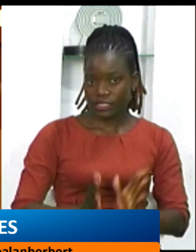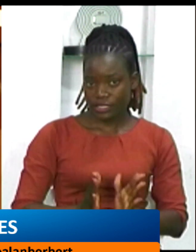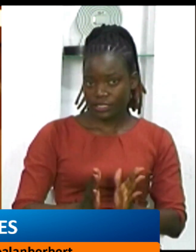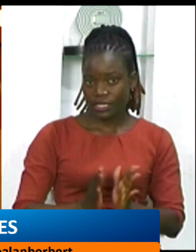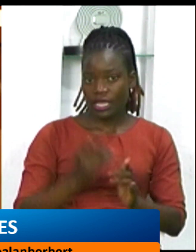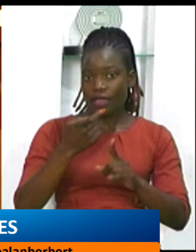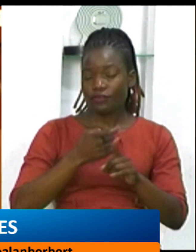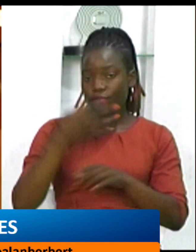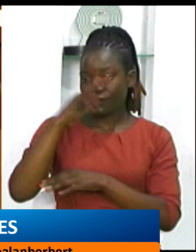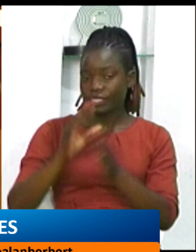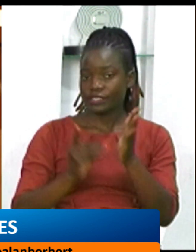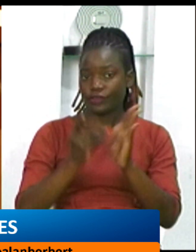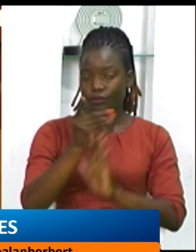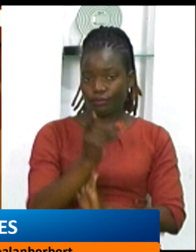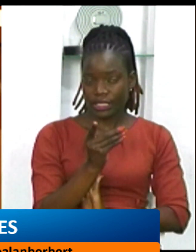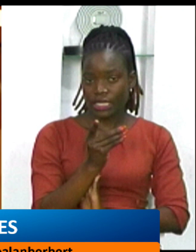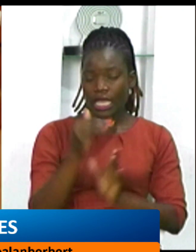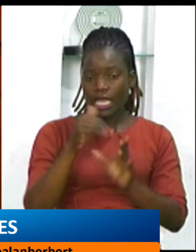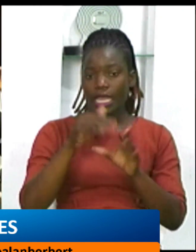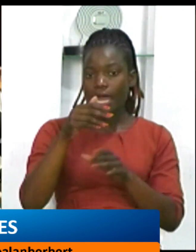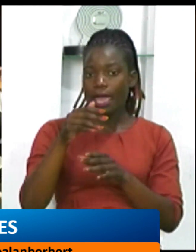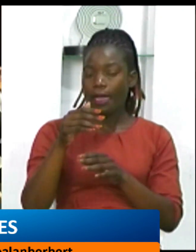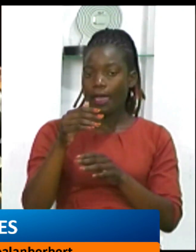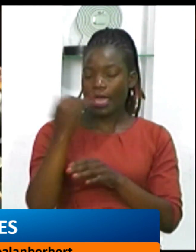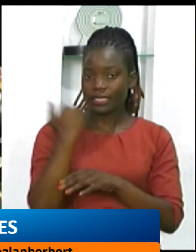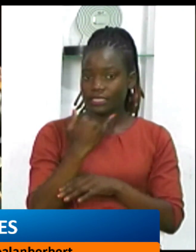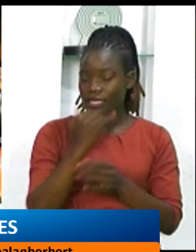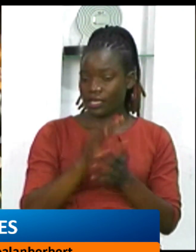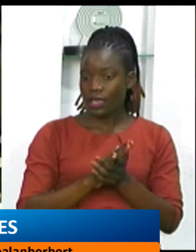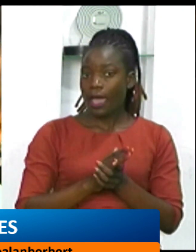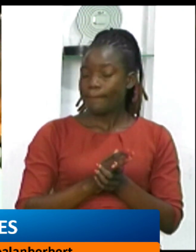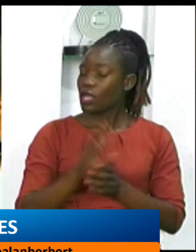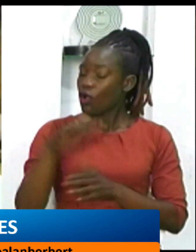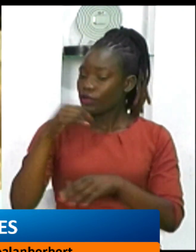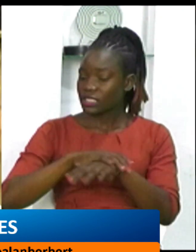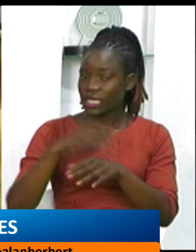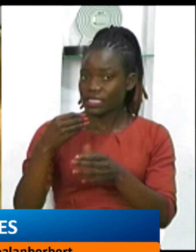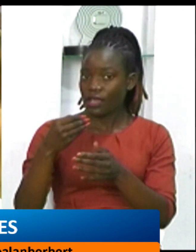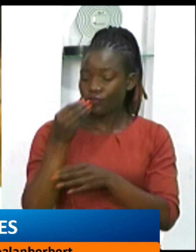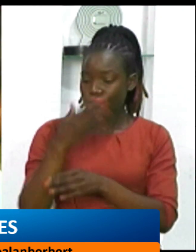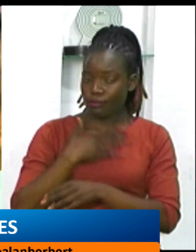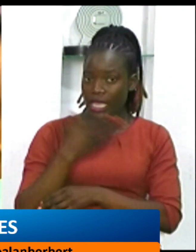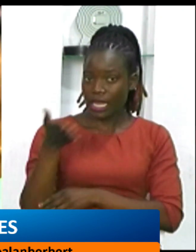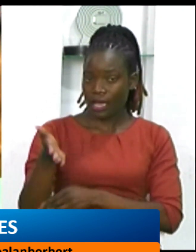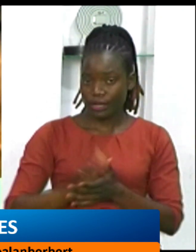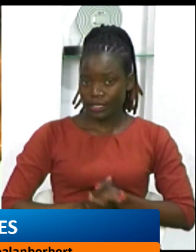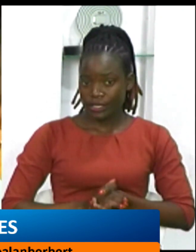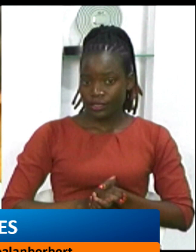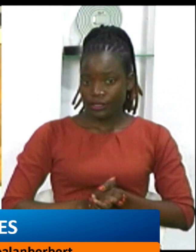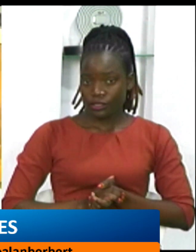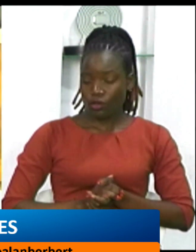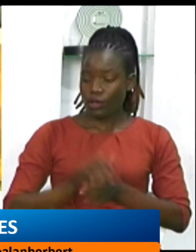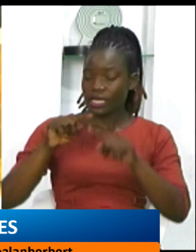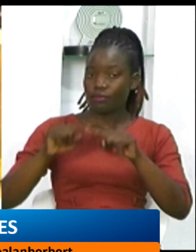the French Development Agency in Likuwa Paris. Tunafanya BRT. Hapa hivi ndio mimi utoa unga yangu, unajua huko home. Sisi ndio wanaangalia,